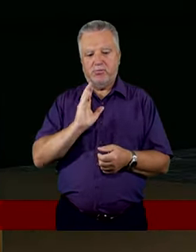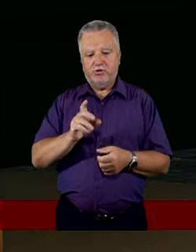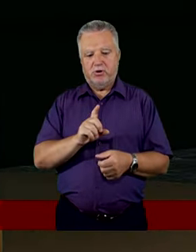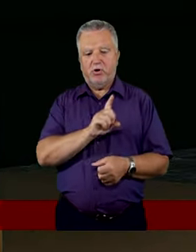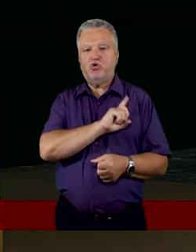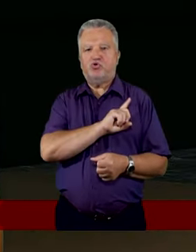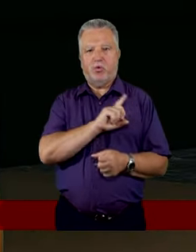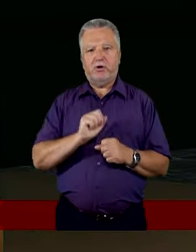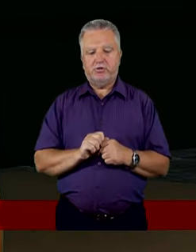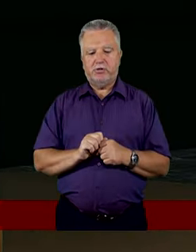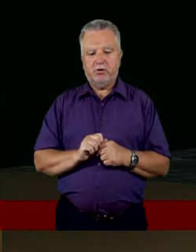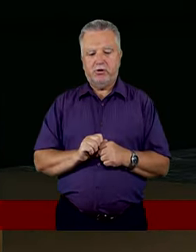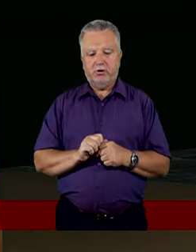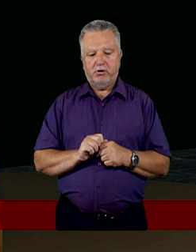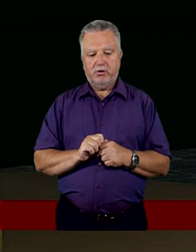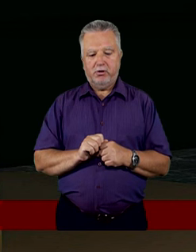czuwać, czyli